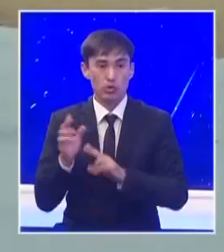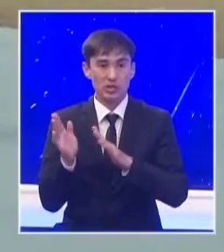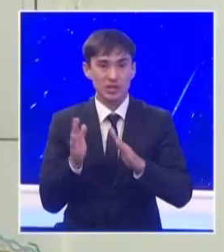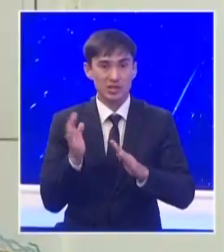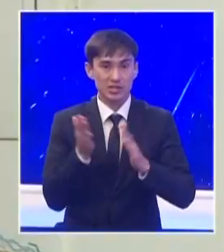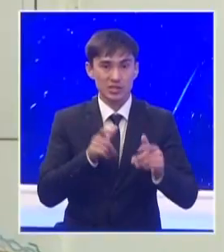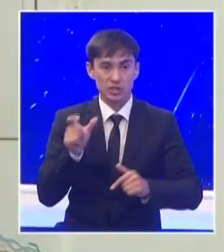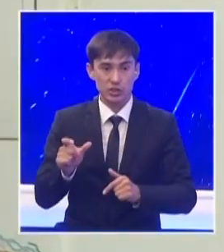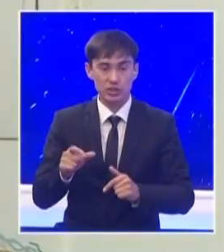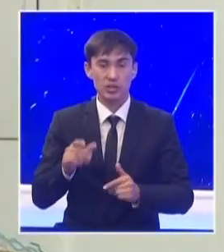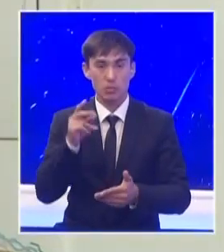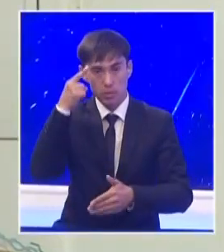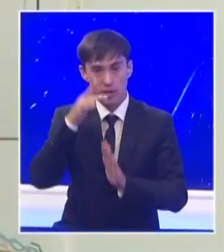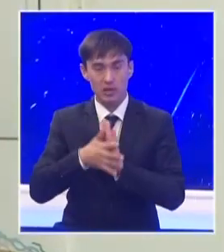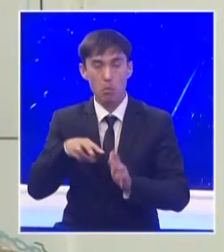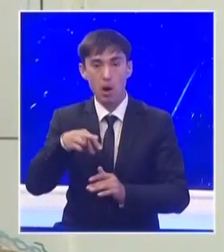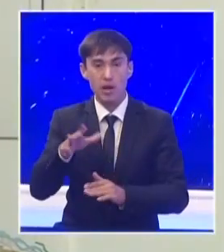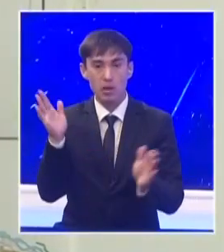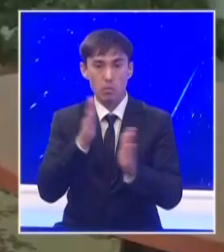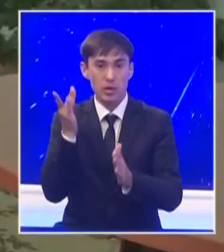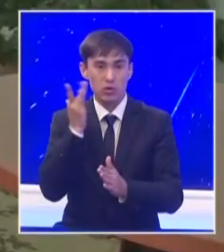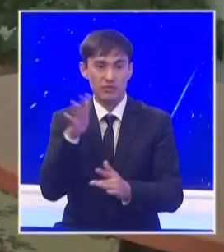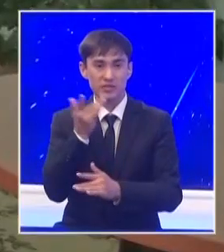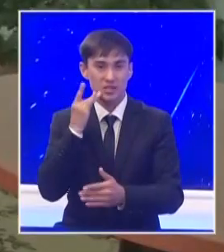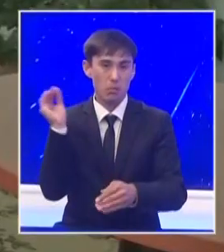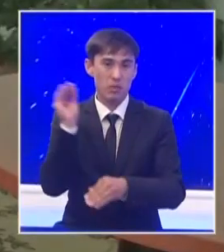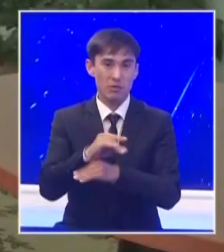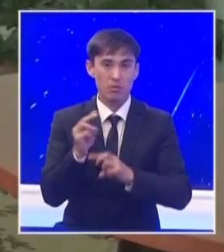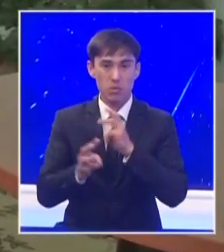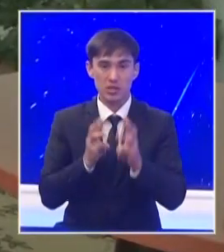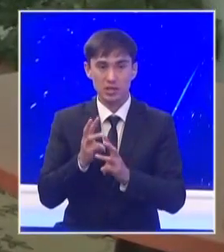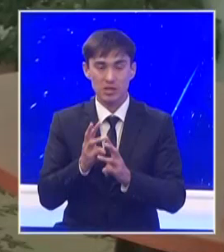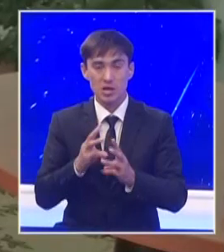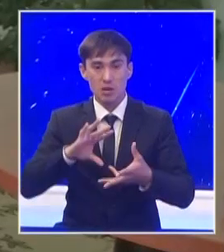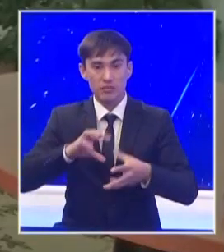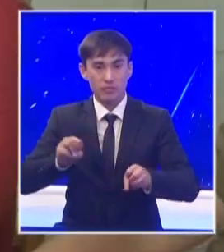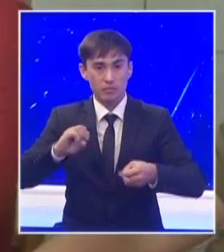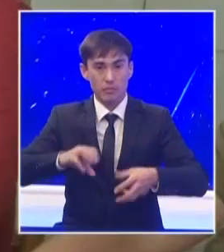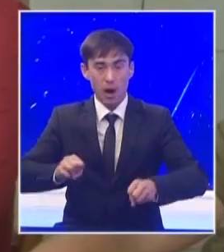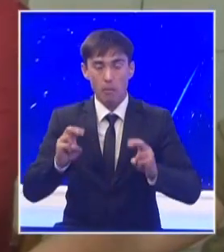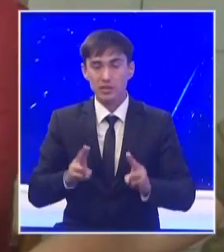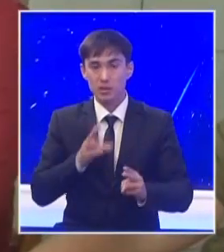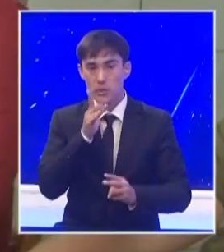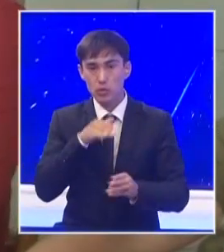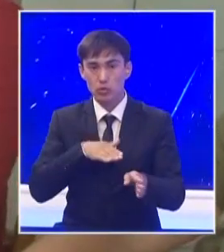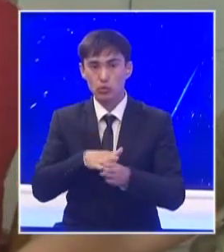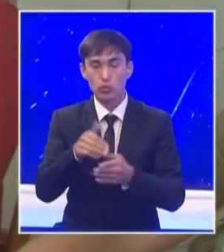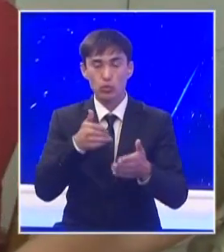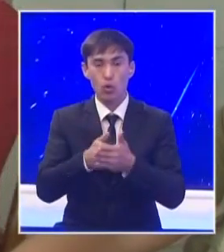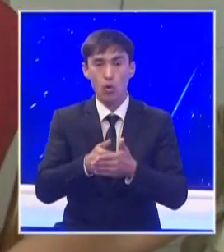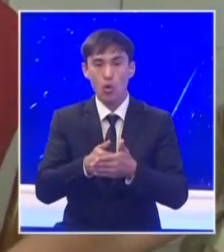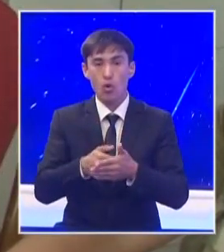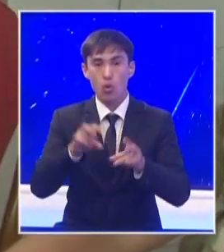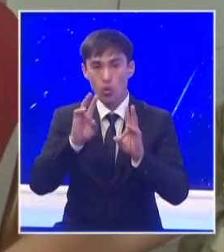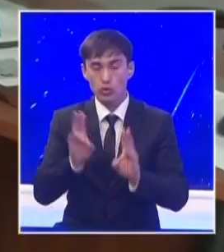вполне понятны. В мае отдыхающих на природе всегда прибавляется. В целом пожароопасный период начался с конца марта и продлится до поздней осени. В этом